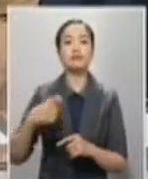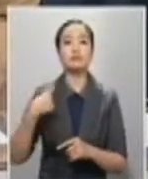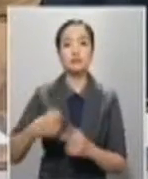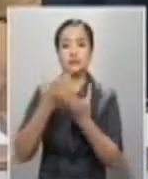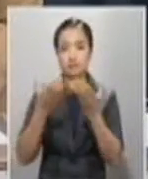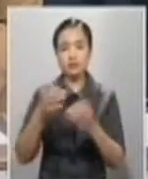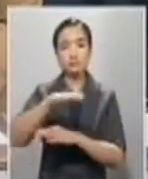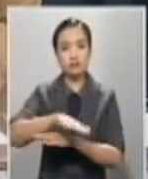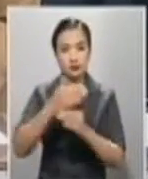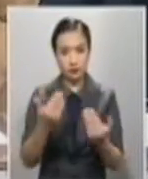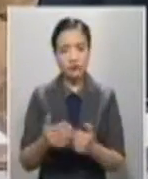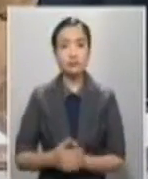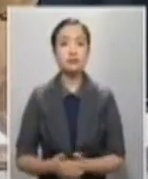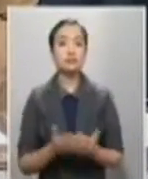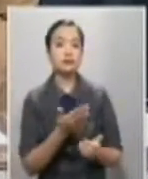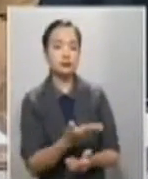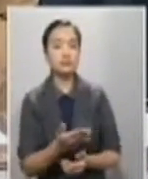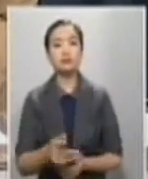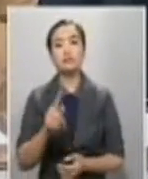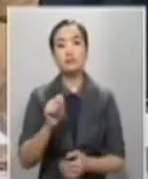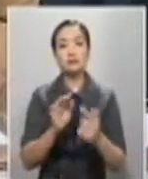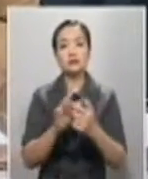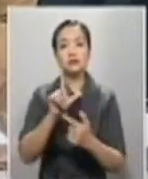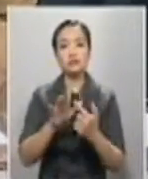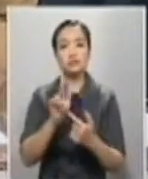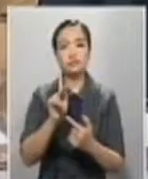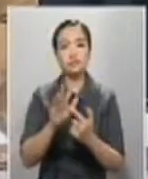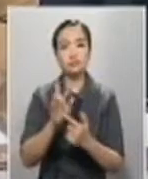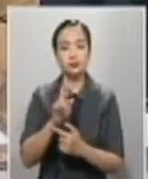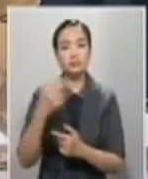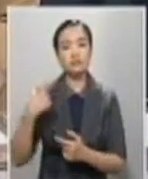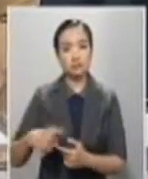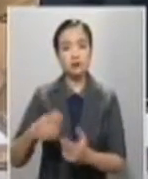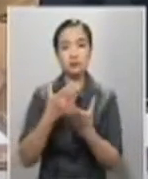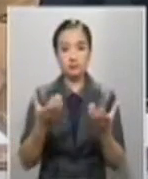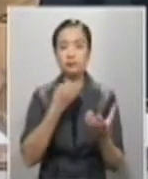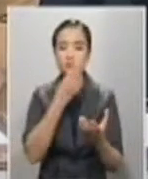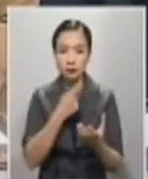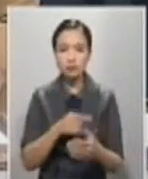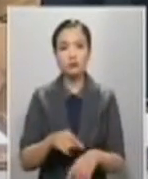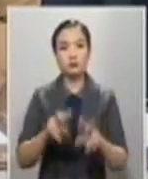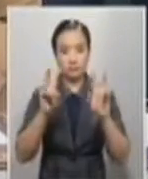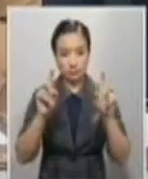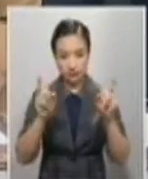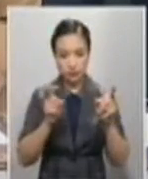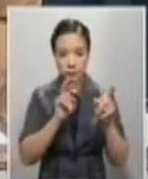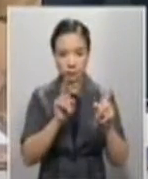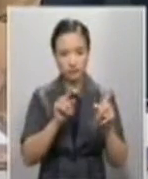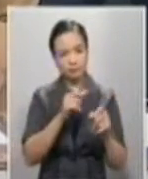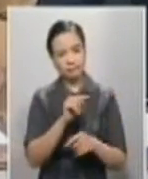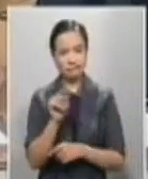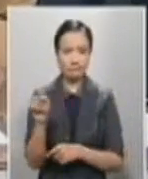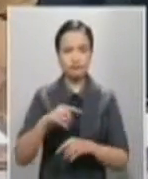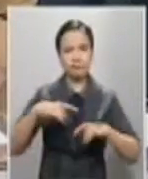ขณะที่อีกฝากหนึ่งค่ะทางอดีตตุลาการศาลรัฐธรรมนูญก็ยอมรับถ้อยคำในวรรคสองอาจจะหมิ่นเมต่อการถูกตีความนะคะว่า